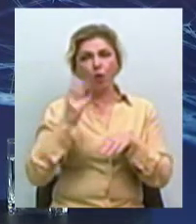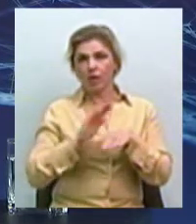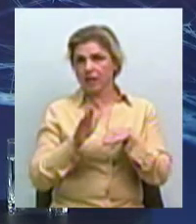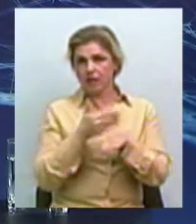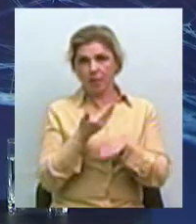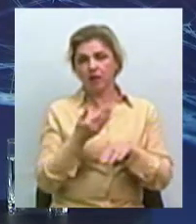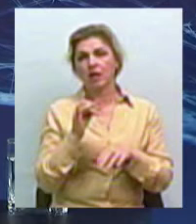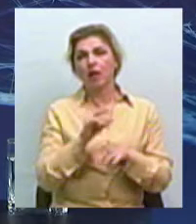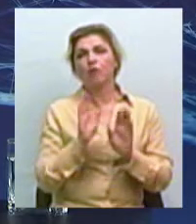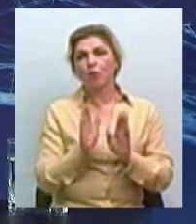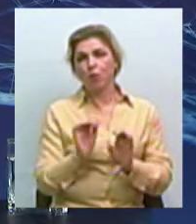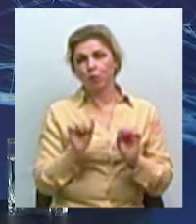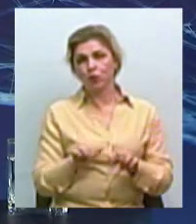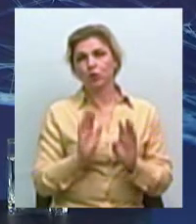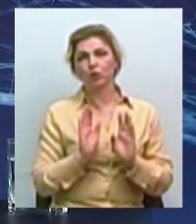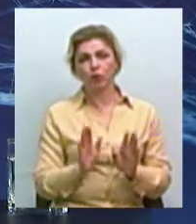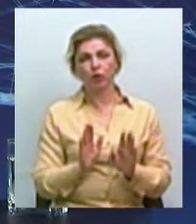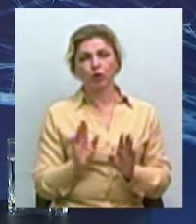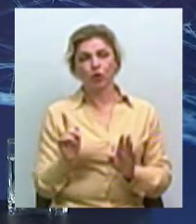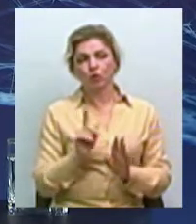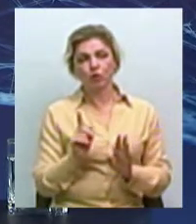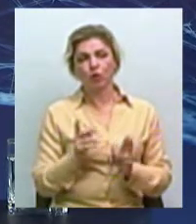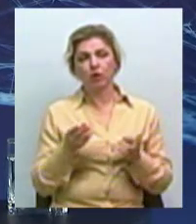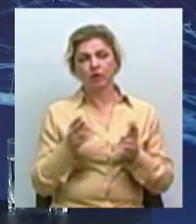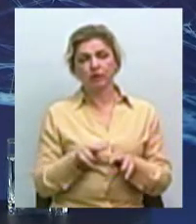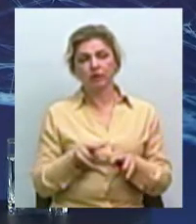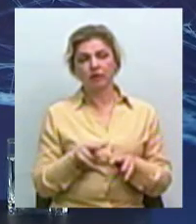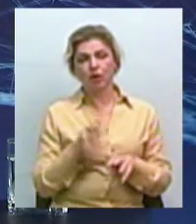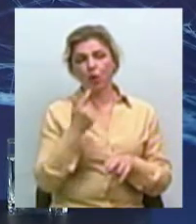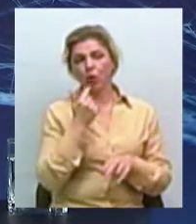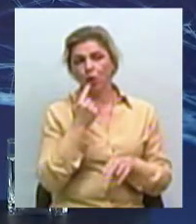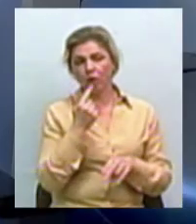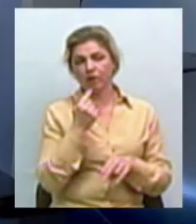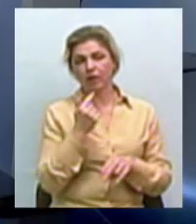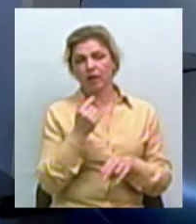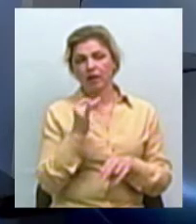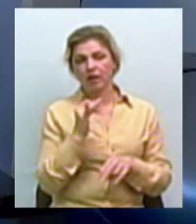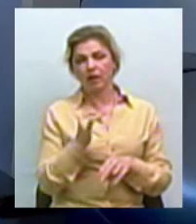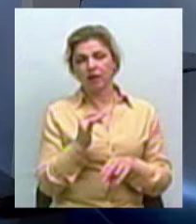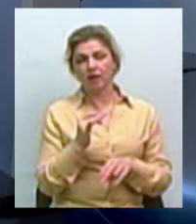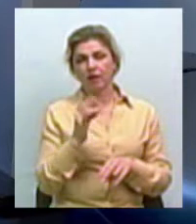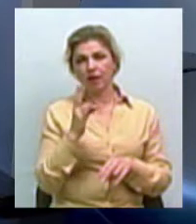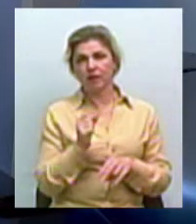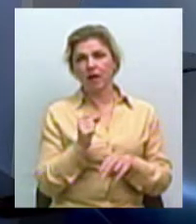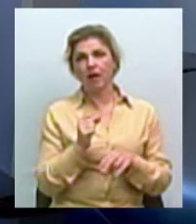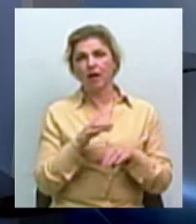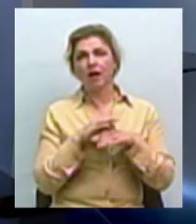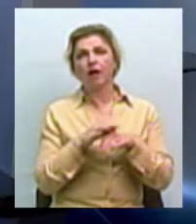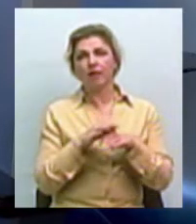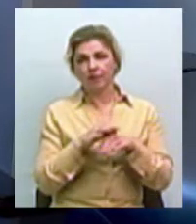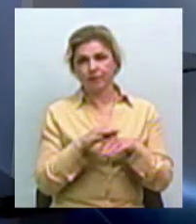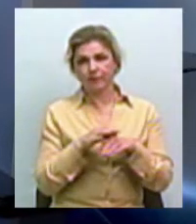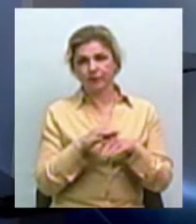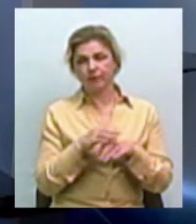його можна лише зняти так, якби що залишаються прямо знаки крові, признаки крові, що на самому